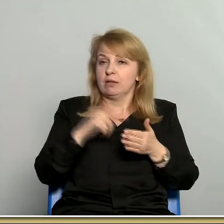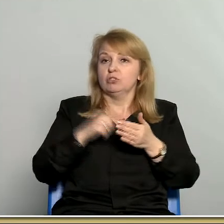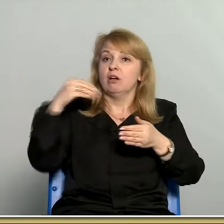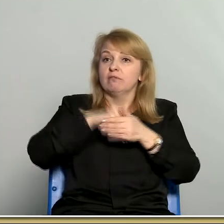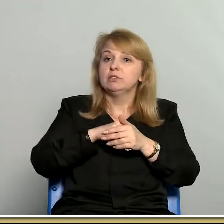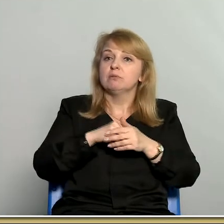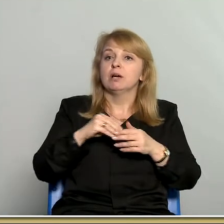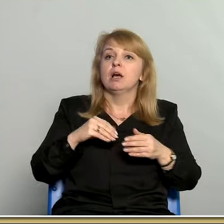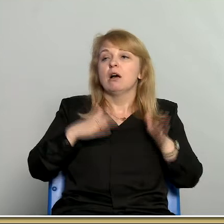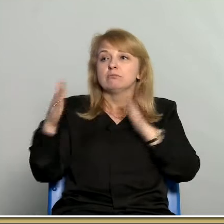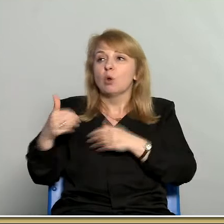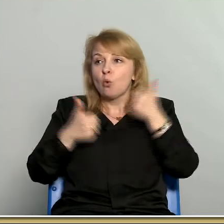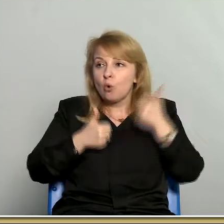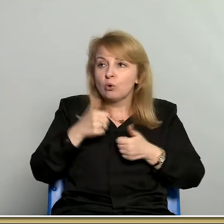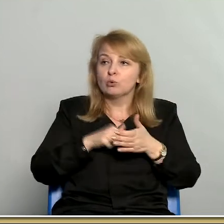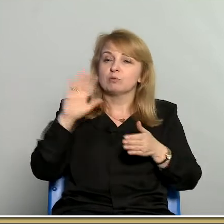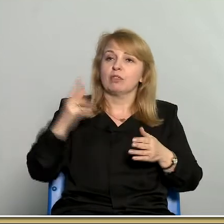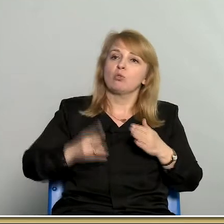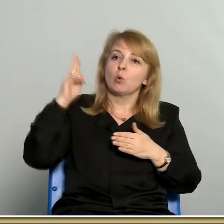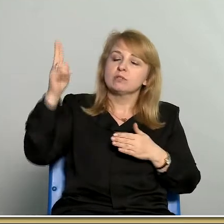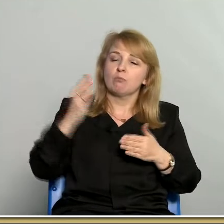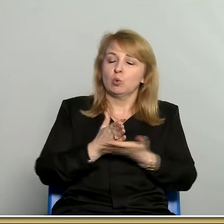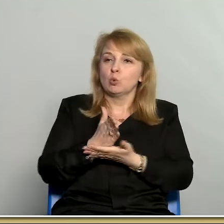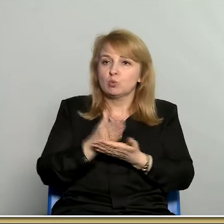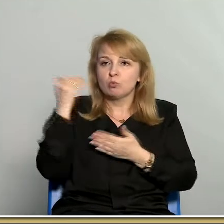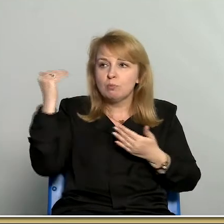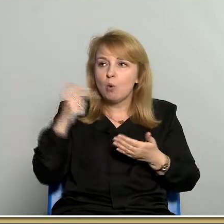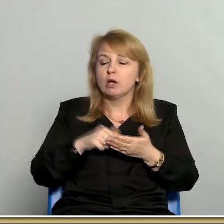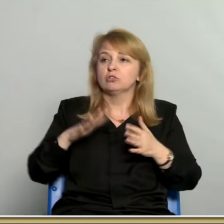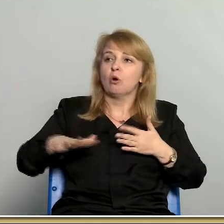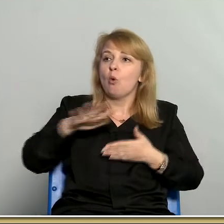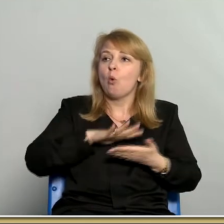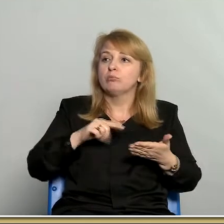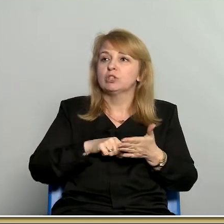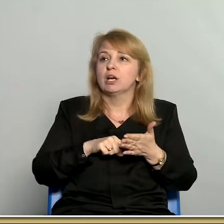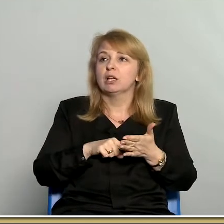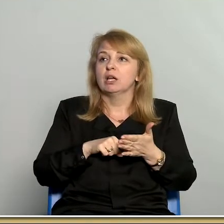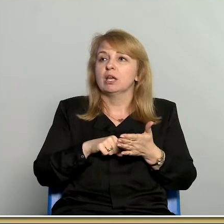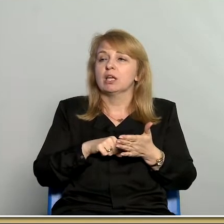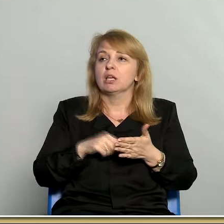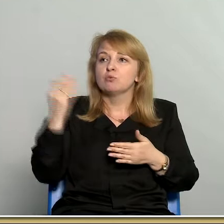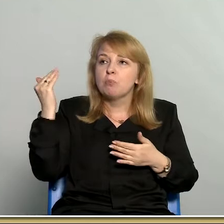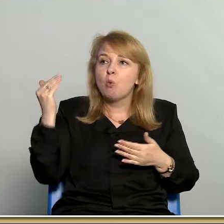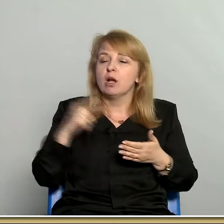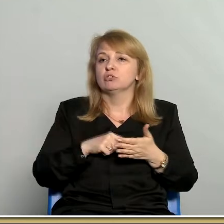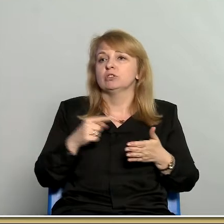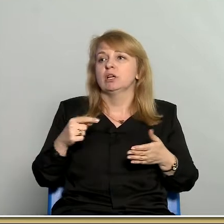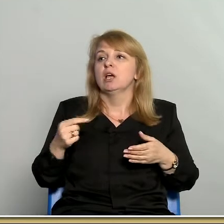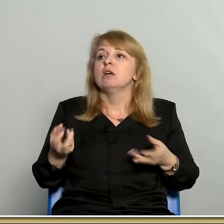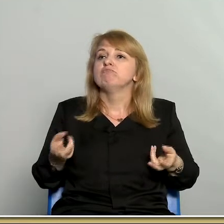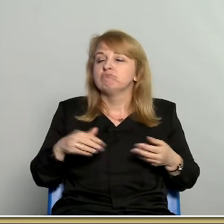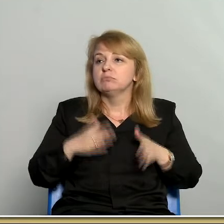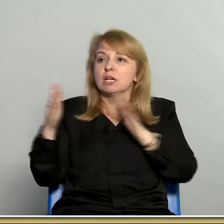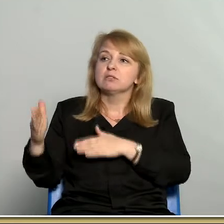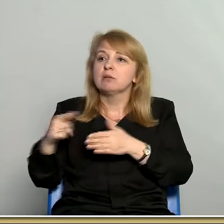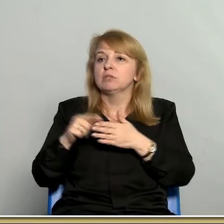Kolejny konkurs zwiększenie dostępności usług społecznych, czyli obszar społeczny i następnie